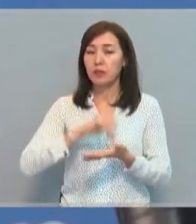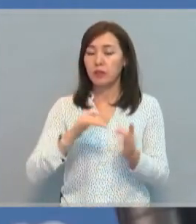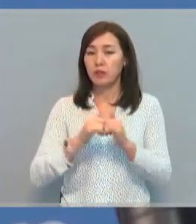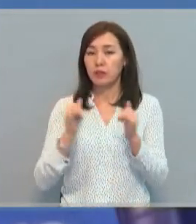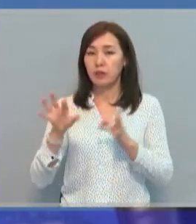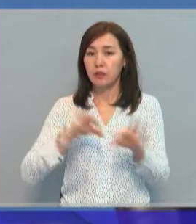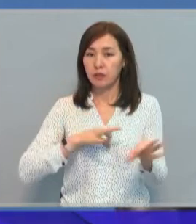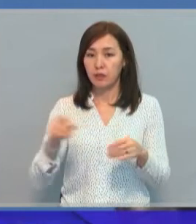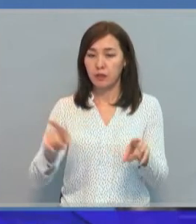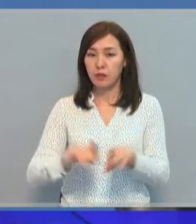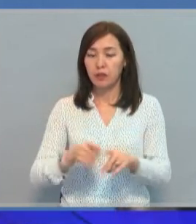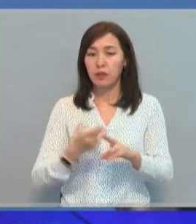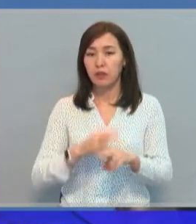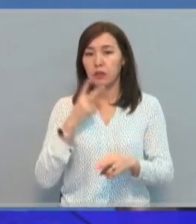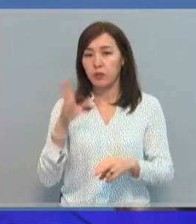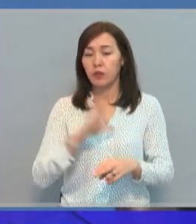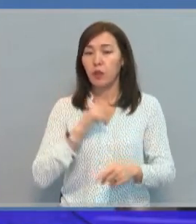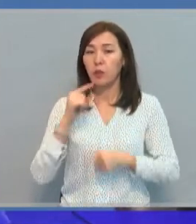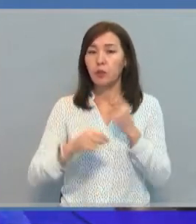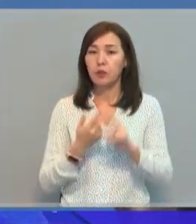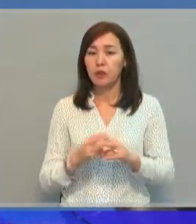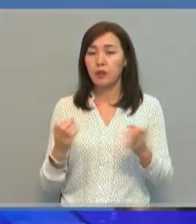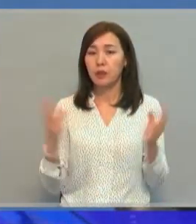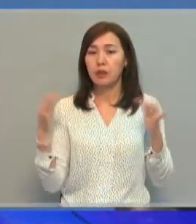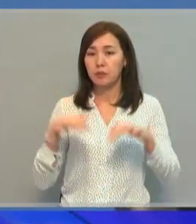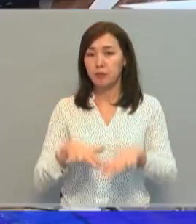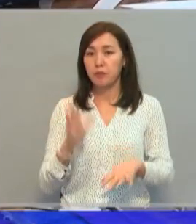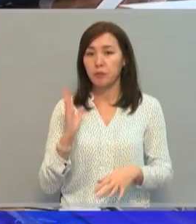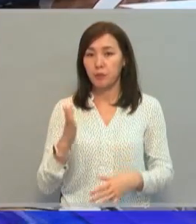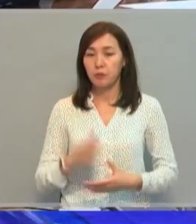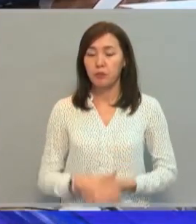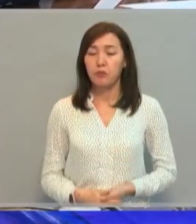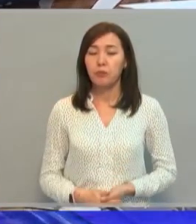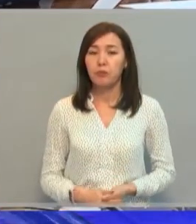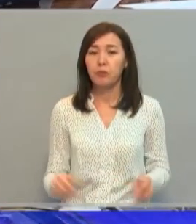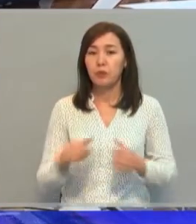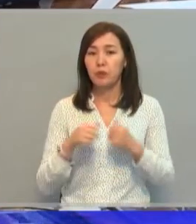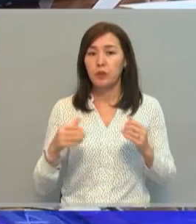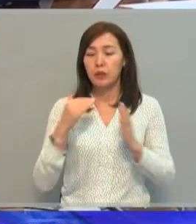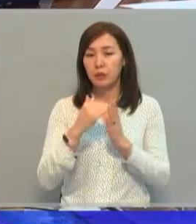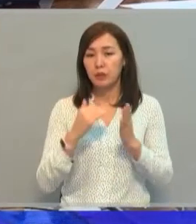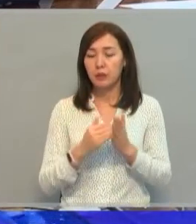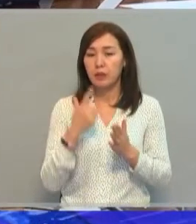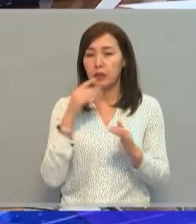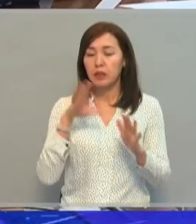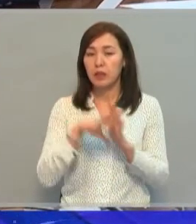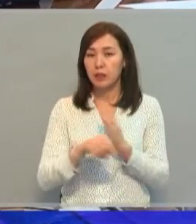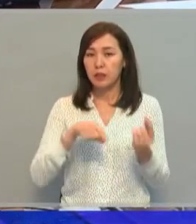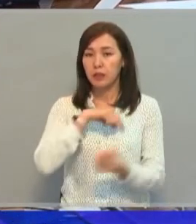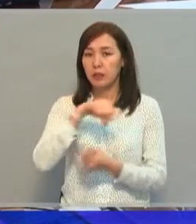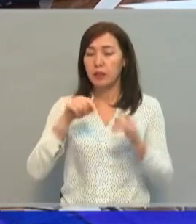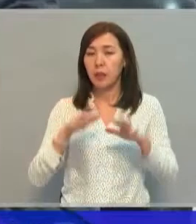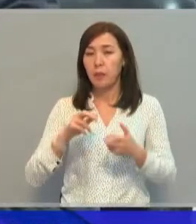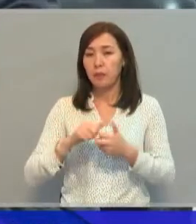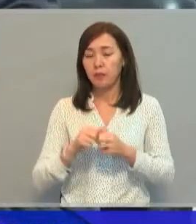даму концепциясына сай ма, соны көреміз. Сосын осында тағы жиналамыз. Комитет отырысының күн тәртібінде қызылсызықтағы кәсіпкерлік